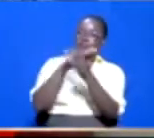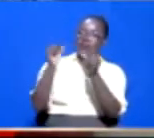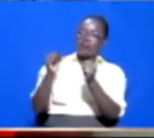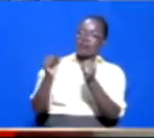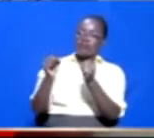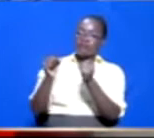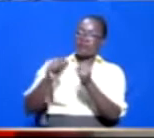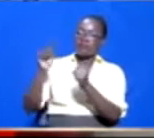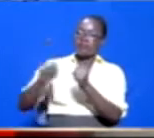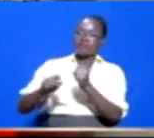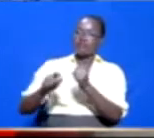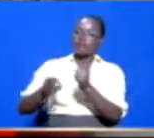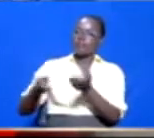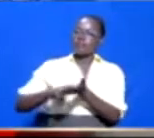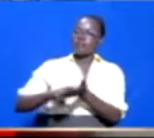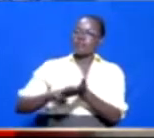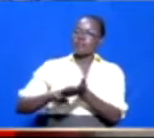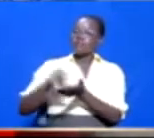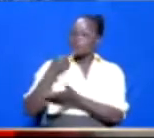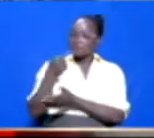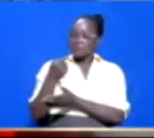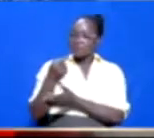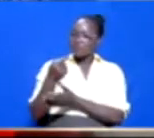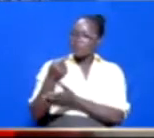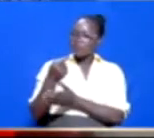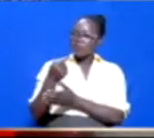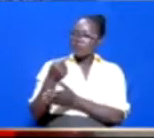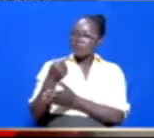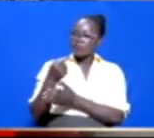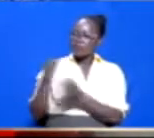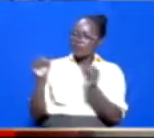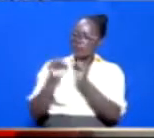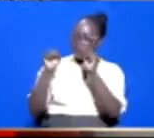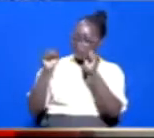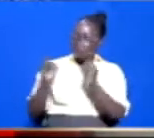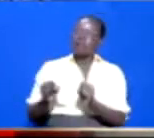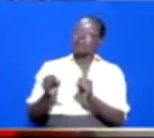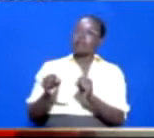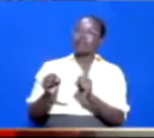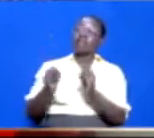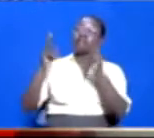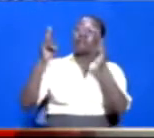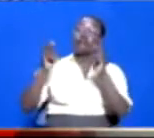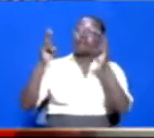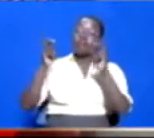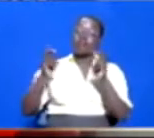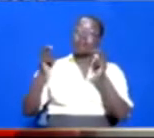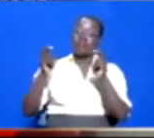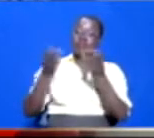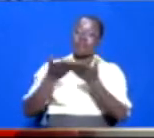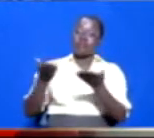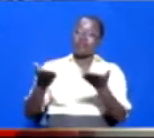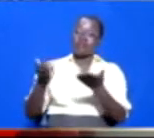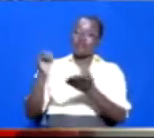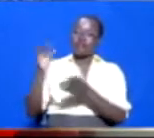lazima watarudia, walisema kwamba kulikuwa na systemic issues ama problems pale katika pale